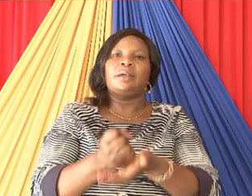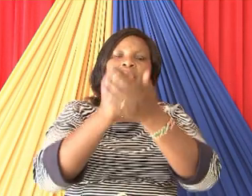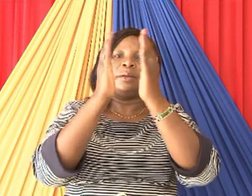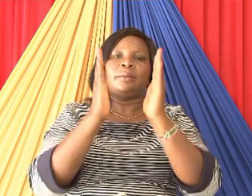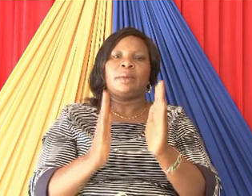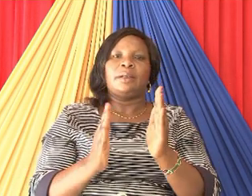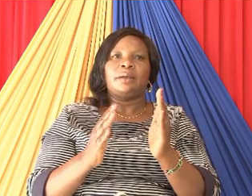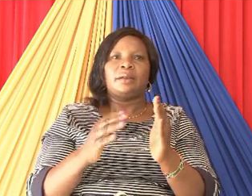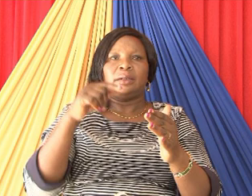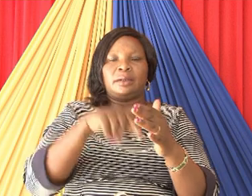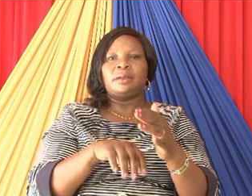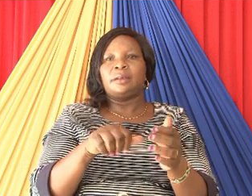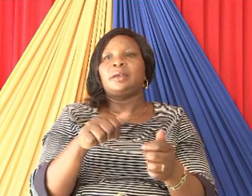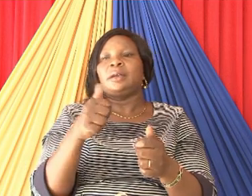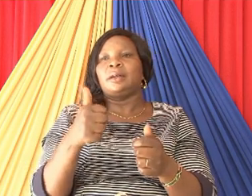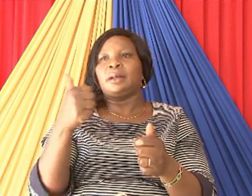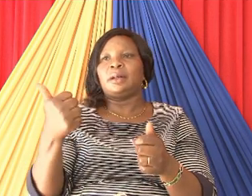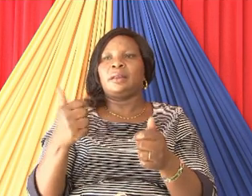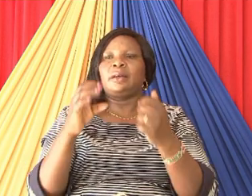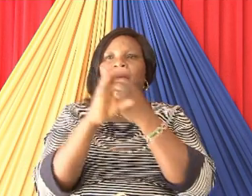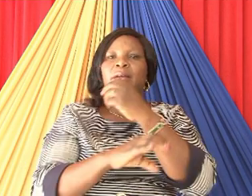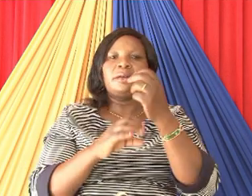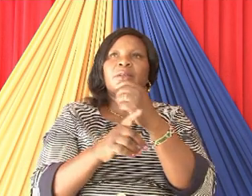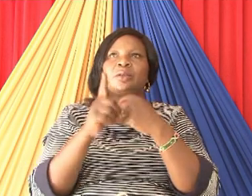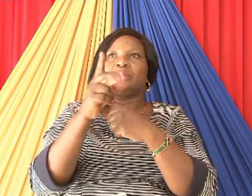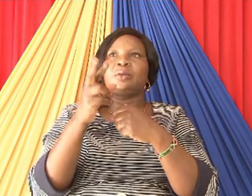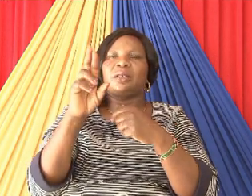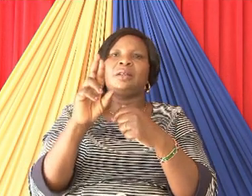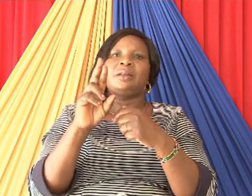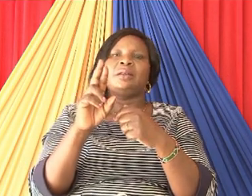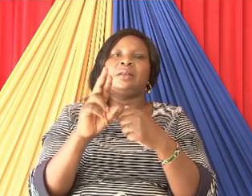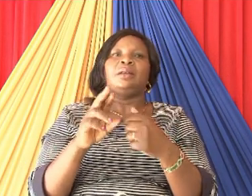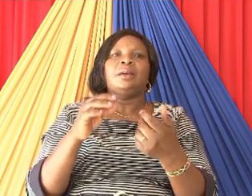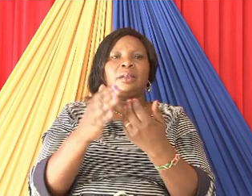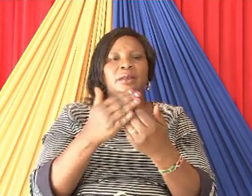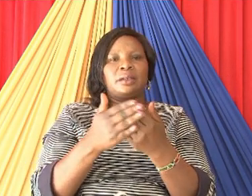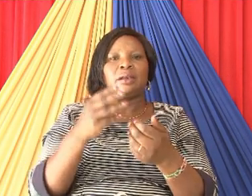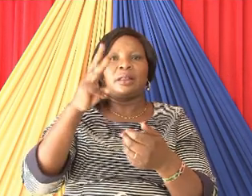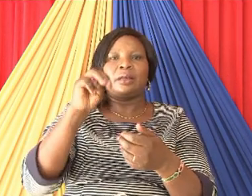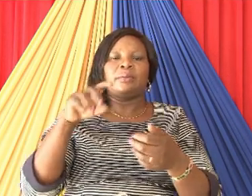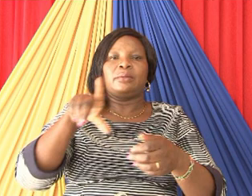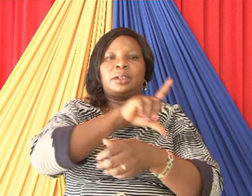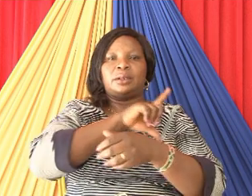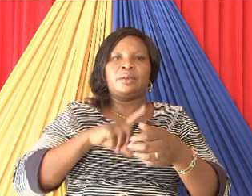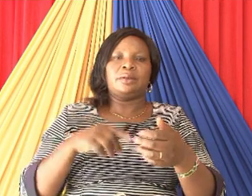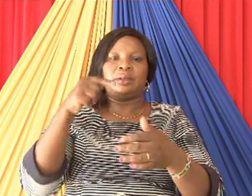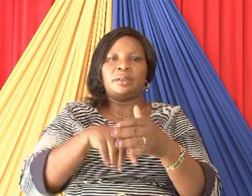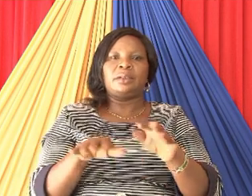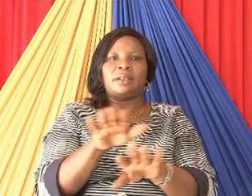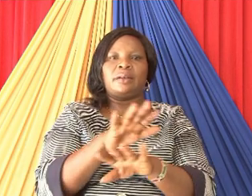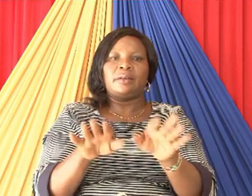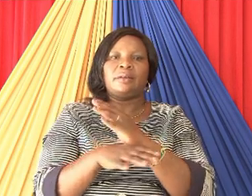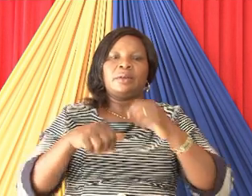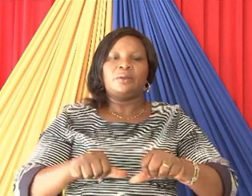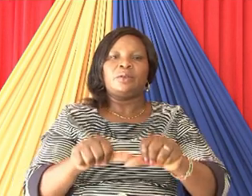nchi nyingine kwa kutengeneza dawa ambazo wanatengeneza. Waangalie Mwenyezi Mungu ili nasi tuanze kupona. Katika kila kitu sisi